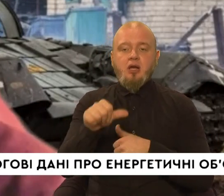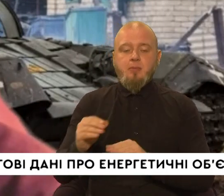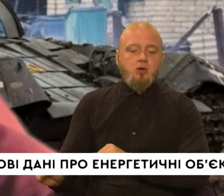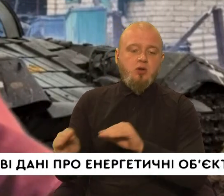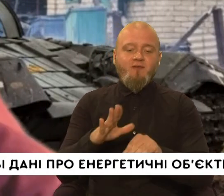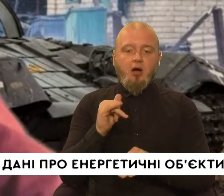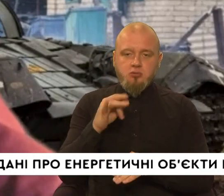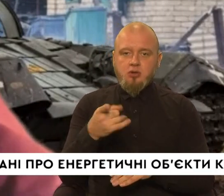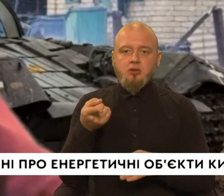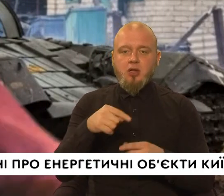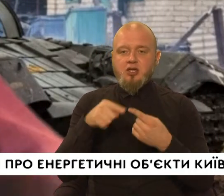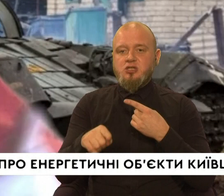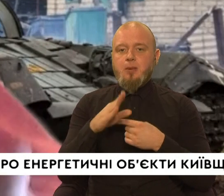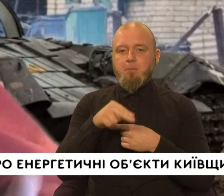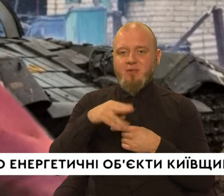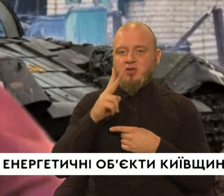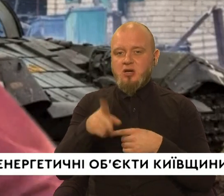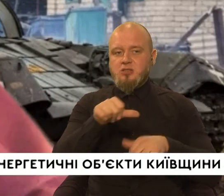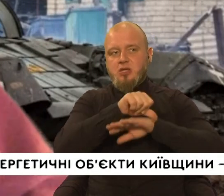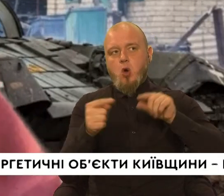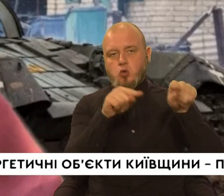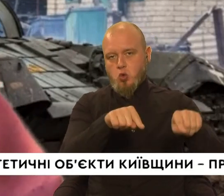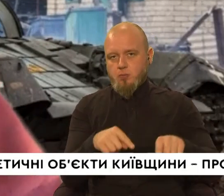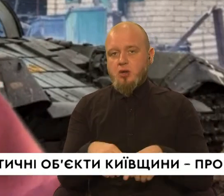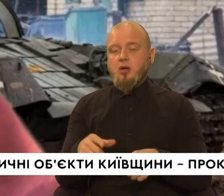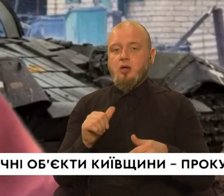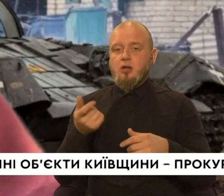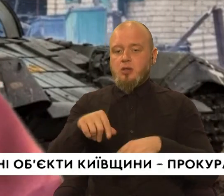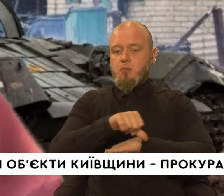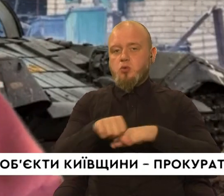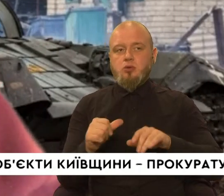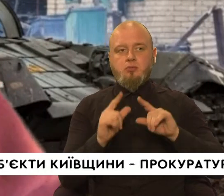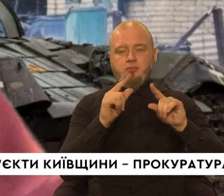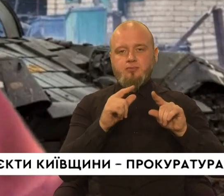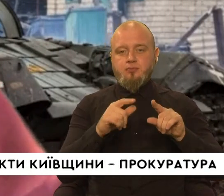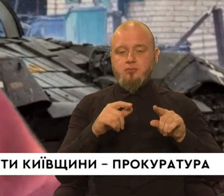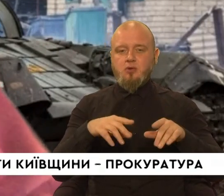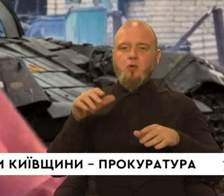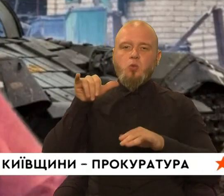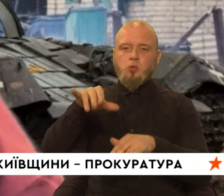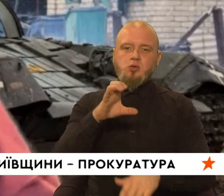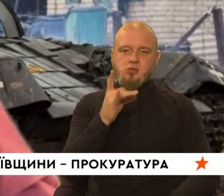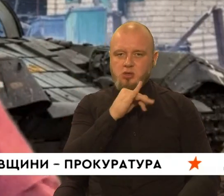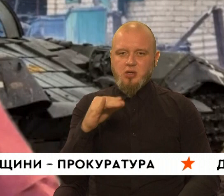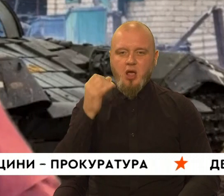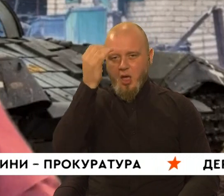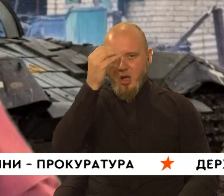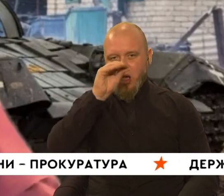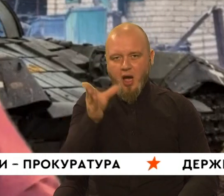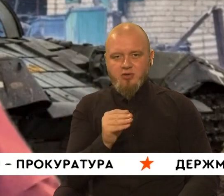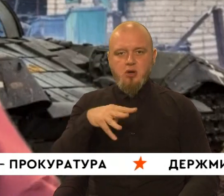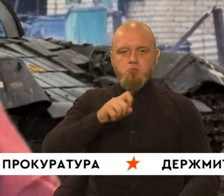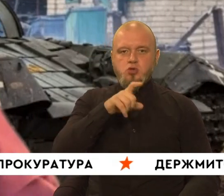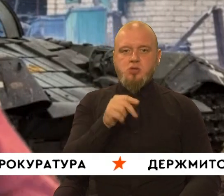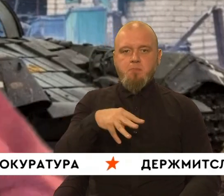Вагнера та інших ПВК за кордоном, поза межами Росії та поза межами України також. В Сирії, у Центральній Африці, в Республіці Мозамбік